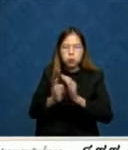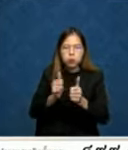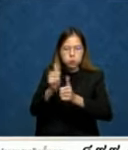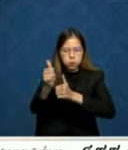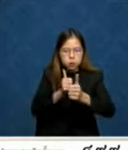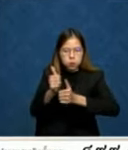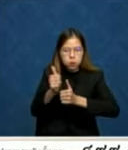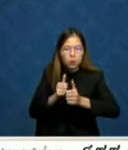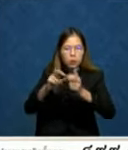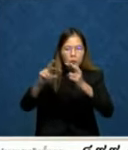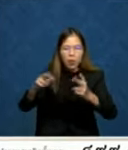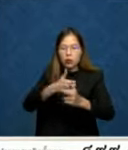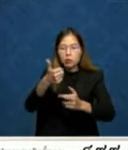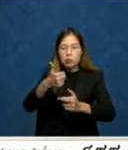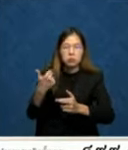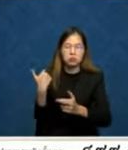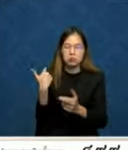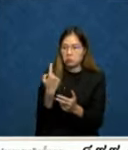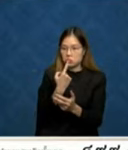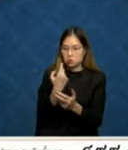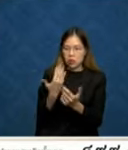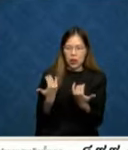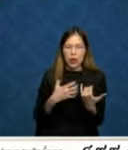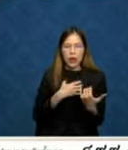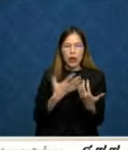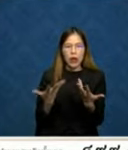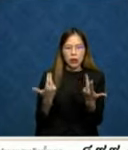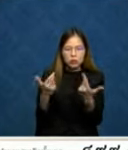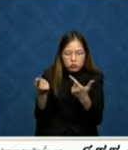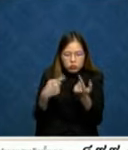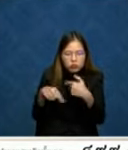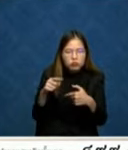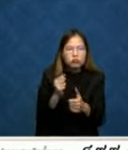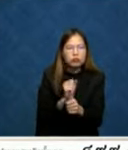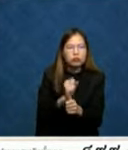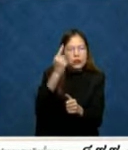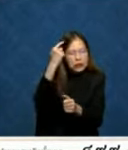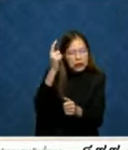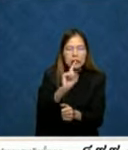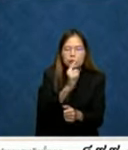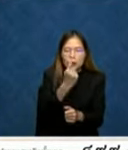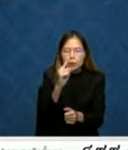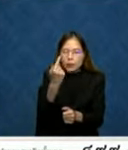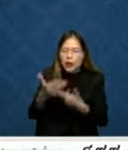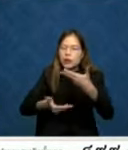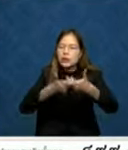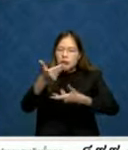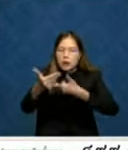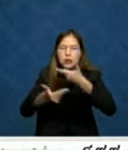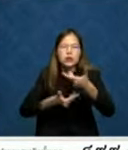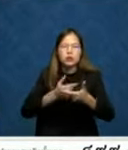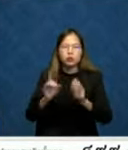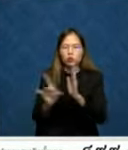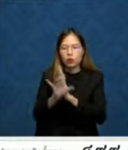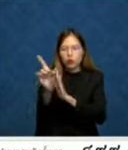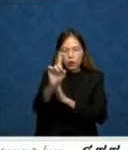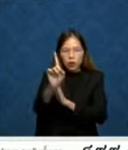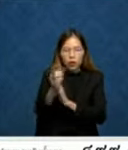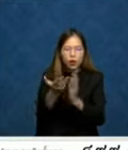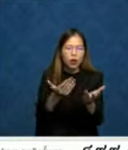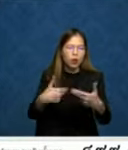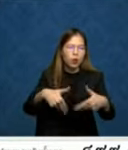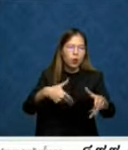ายอื่นส่วนผู้เล่นหน้าใหม่ที่อยากเข้ามาแย่งส่วนแบ่งก็จำเป็นต้องคิดค้นนวัตกรรมใหม่ๆมาขายสุดท้ายผู้บริโภค